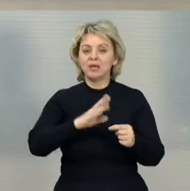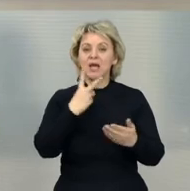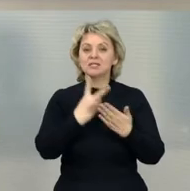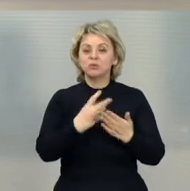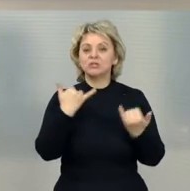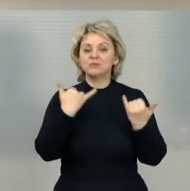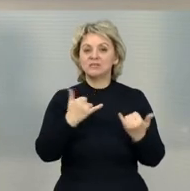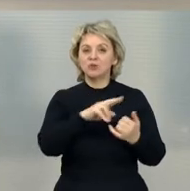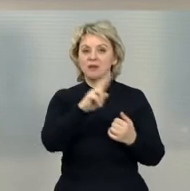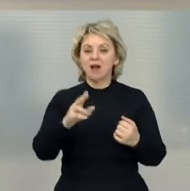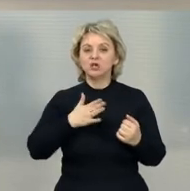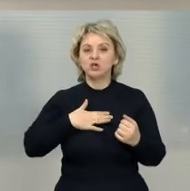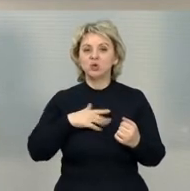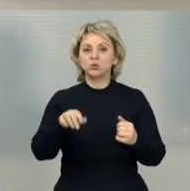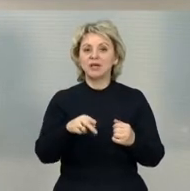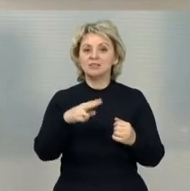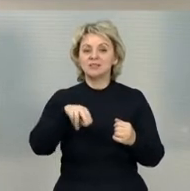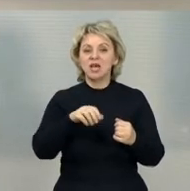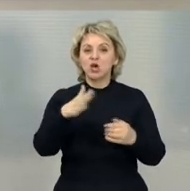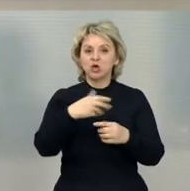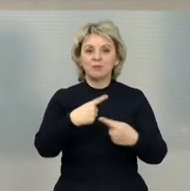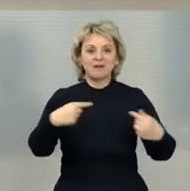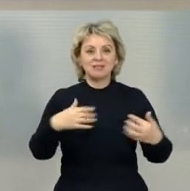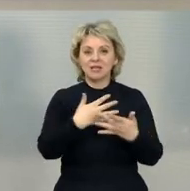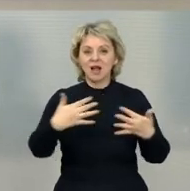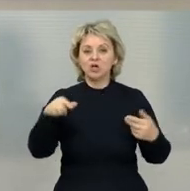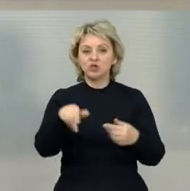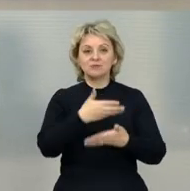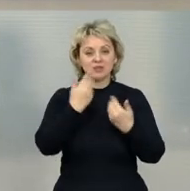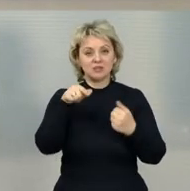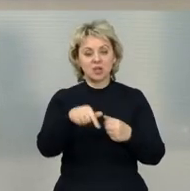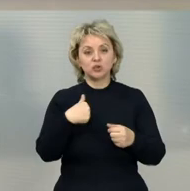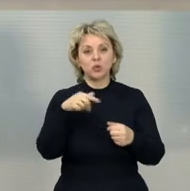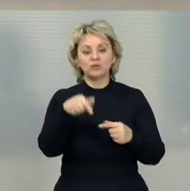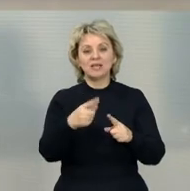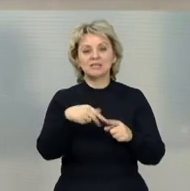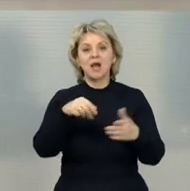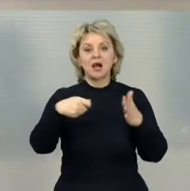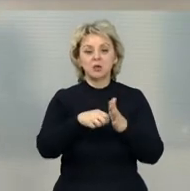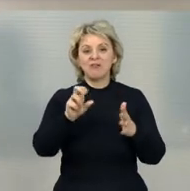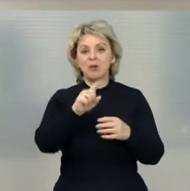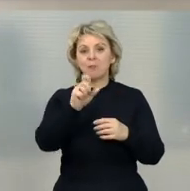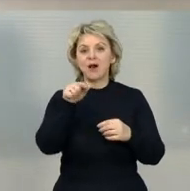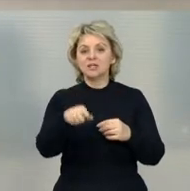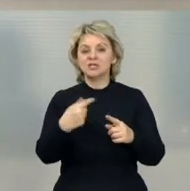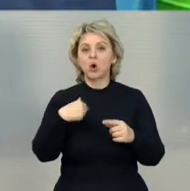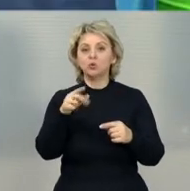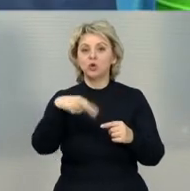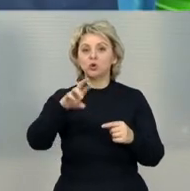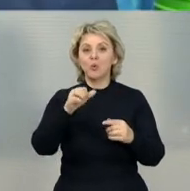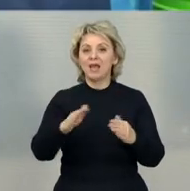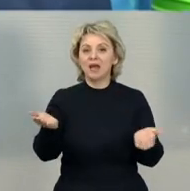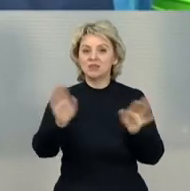смотрим сегодня, какие у нас популяции сегодня в большом количестве, как и нет. Какая у нас кормовая база. У нас ведь идет донное